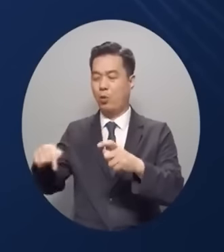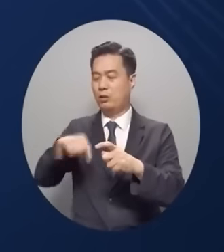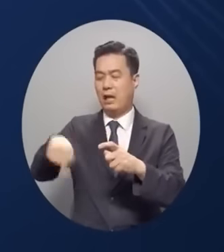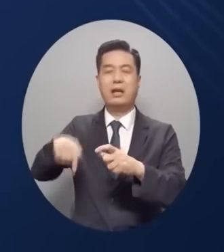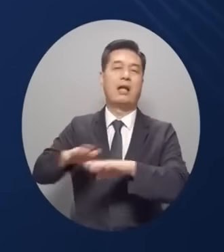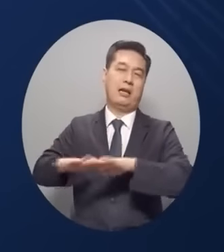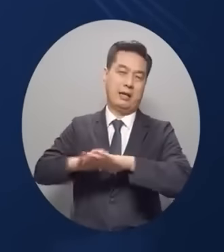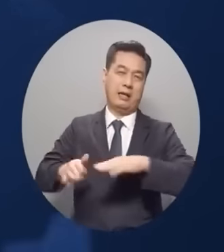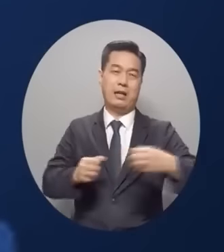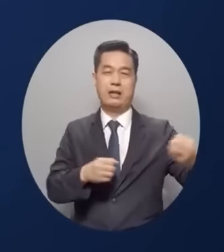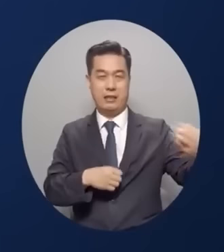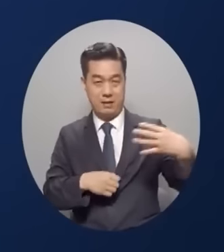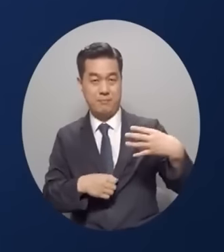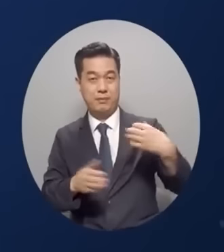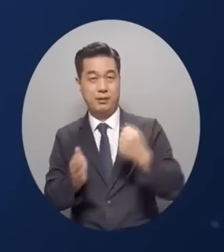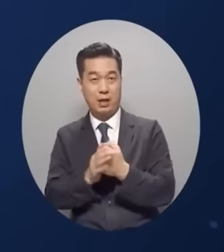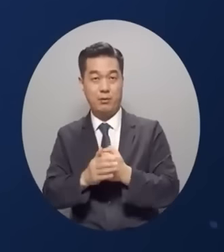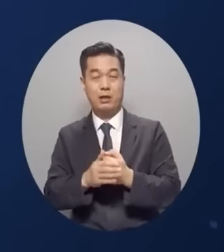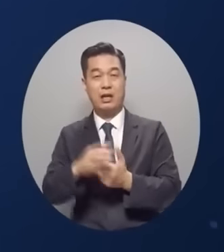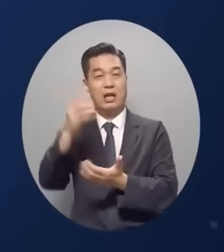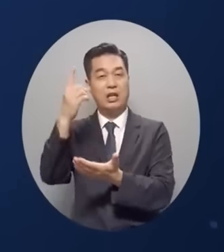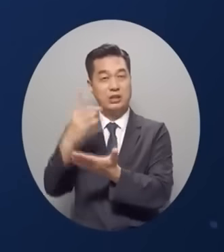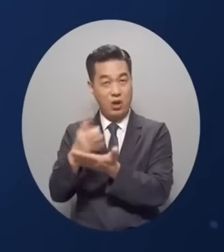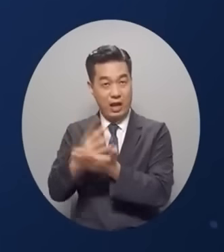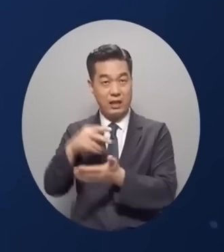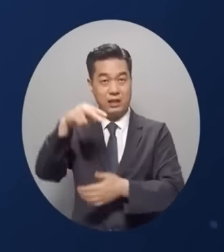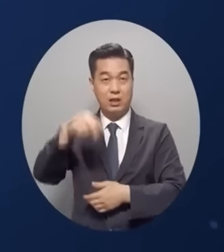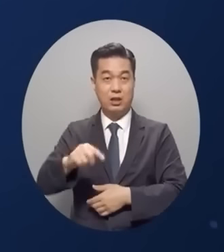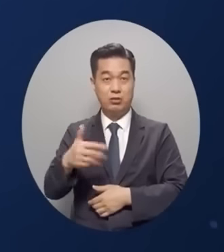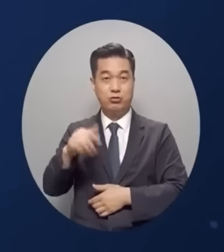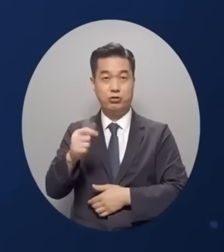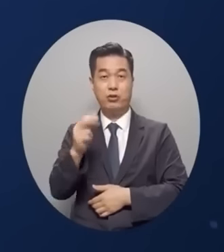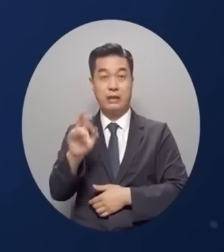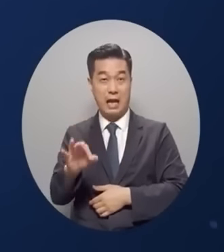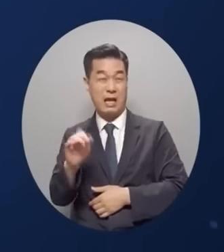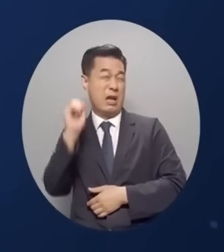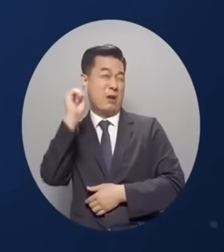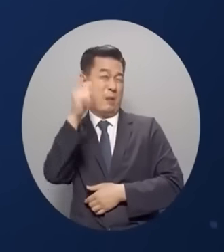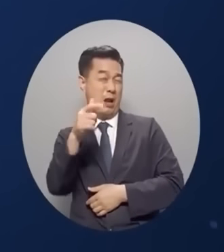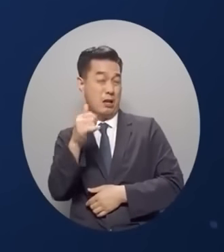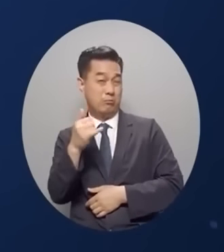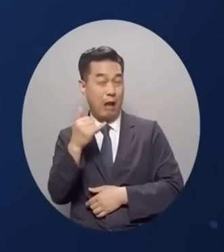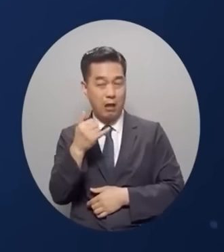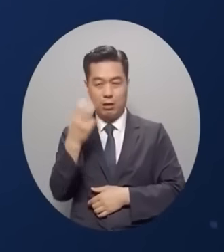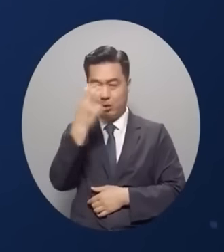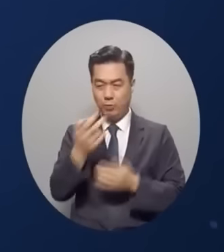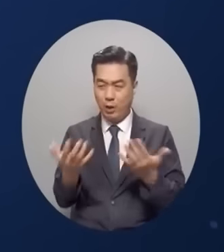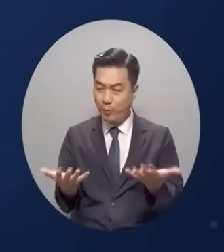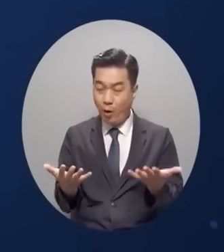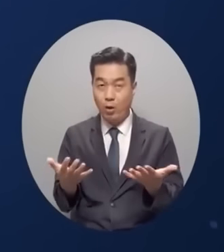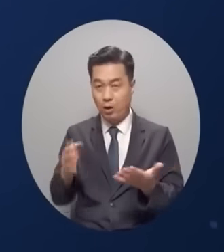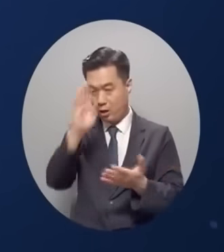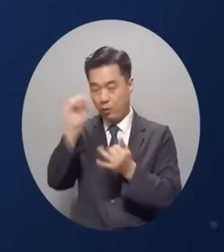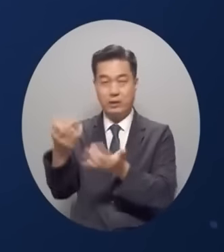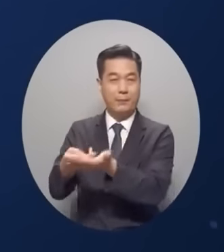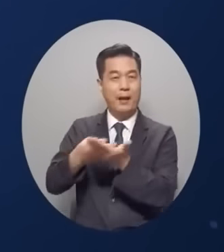돌아왔습니다. 결국 충남 천안에 있는 순천향대 병원까지 전화했지만 검사 결과 없이 환자를 수용할 수 없다고